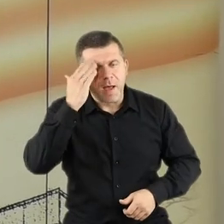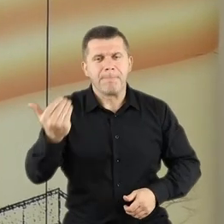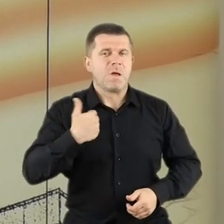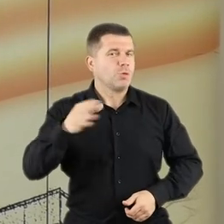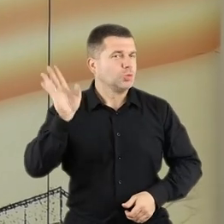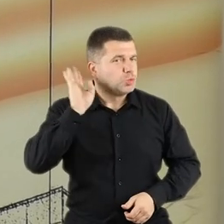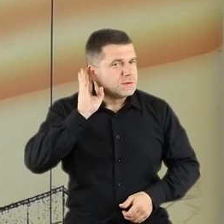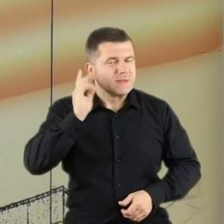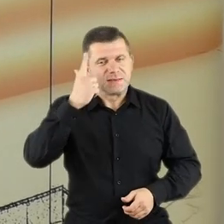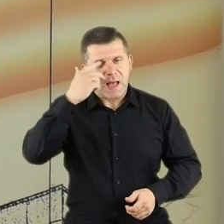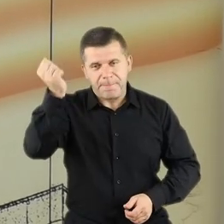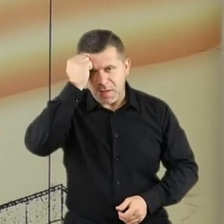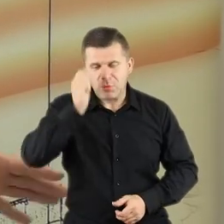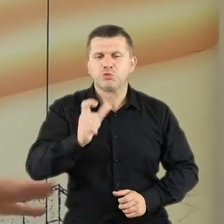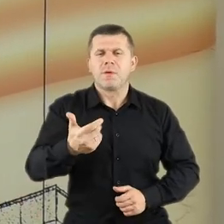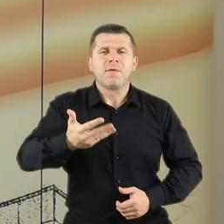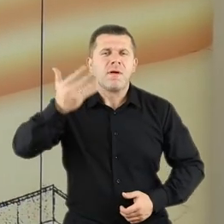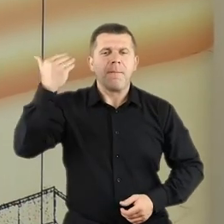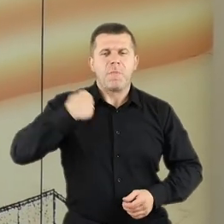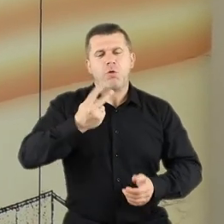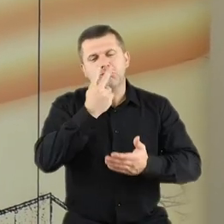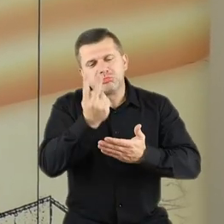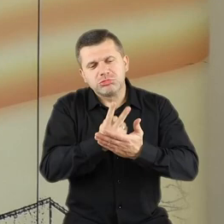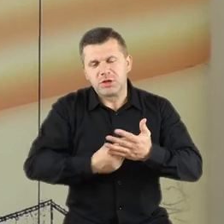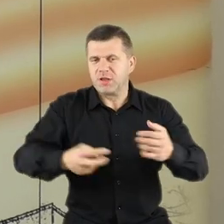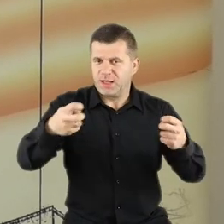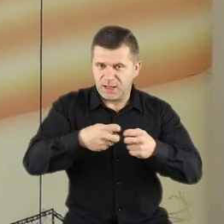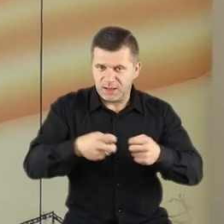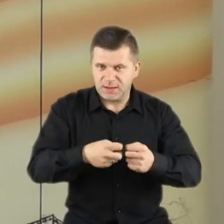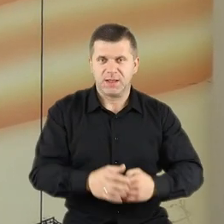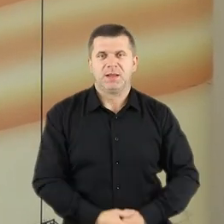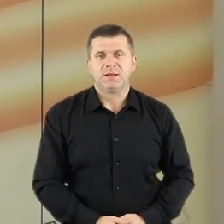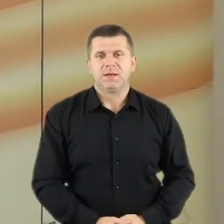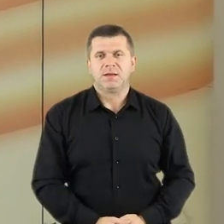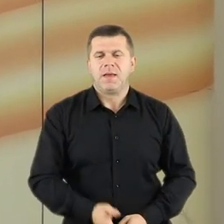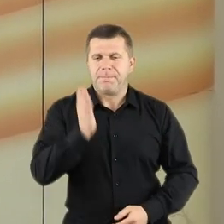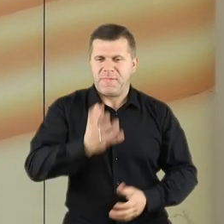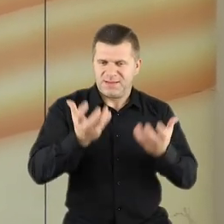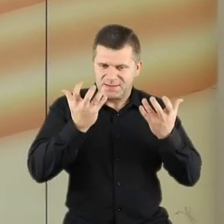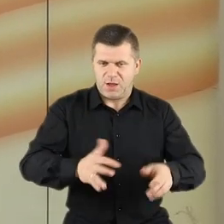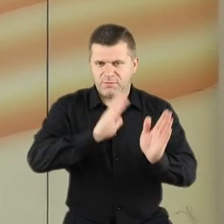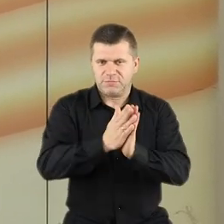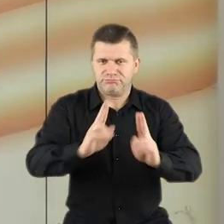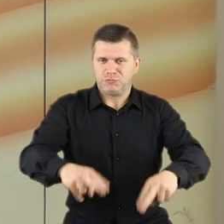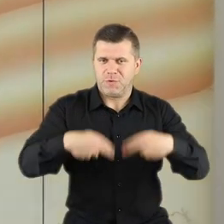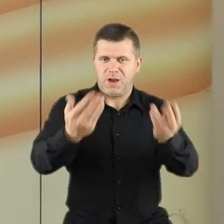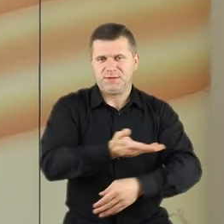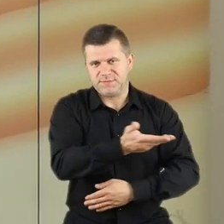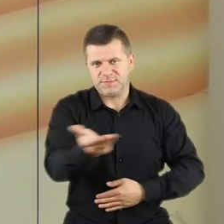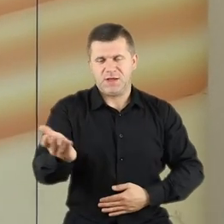co zapamiętałam co gdzieś tam wyczytałam w internecie No będę wam chciała to przekazać